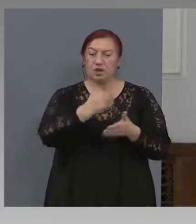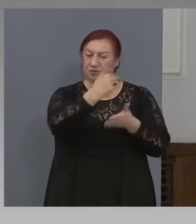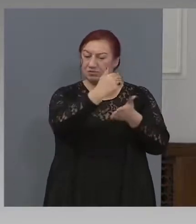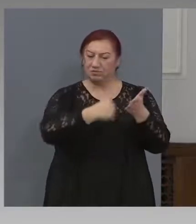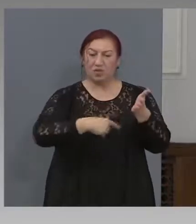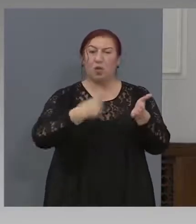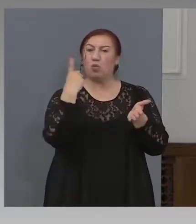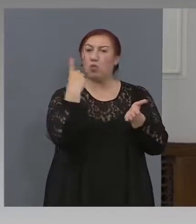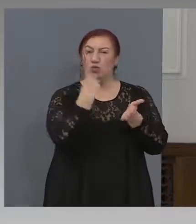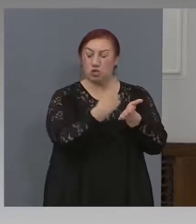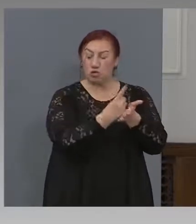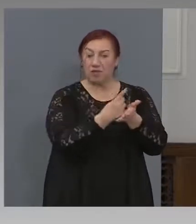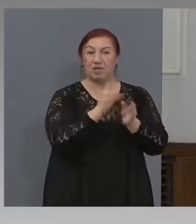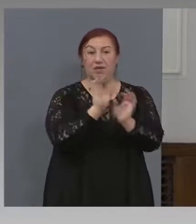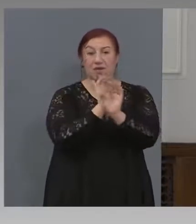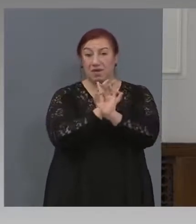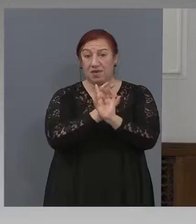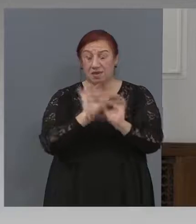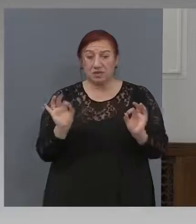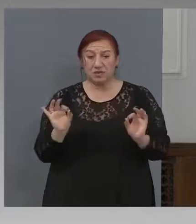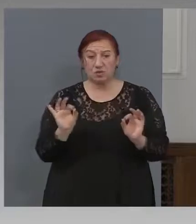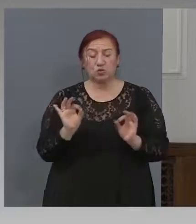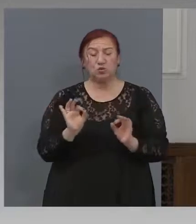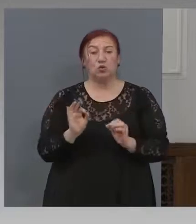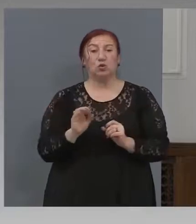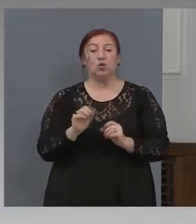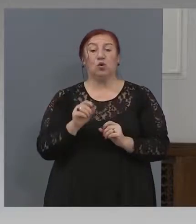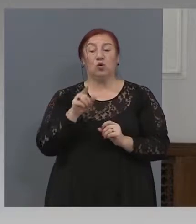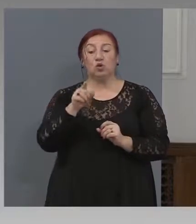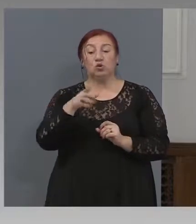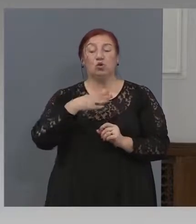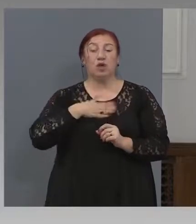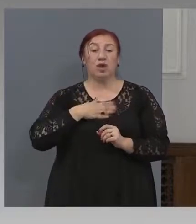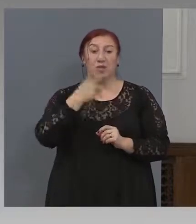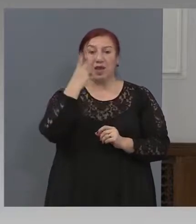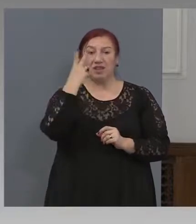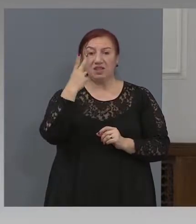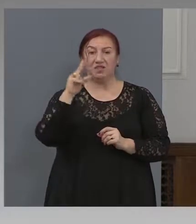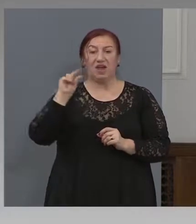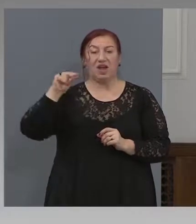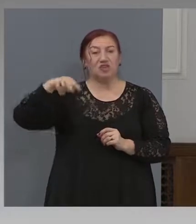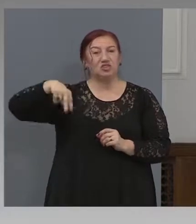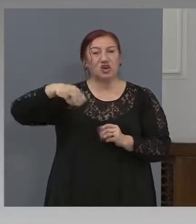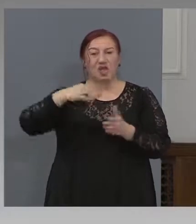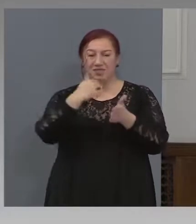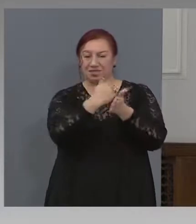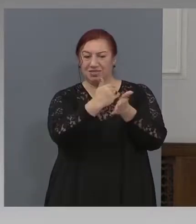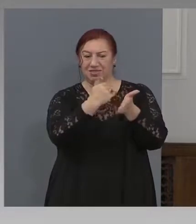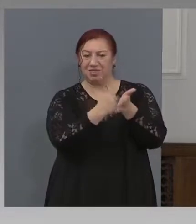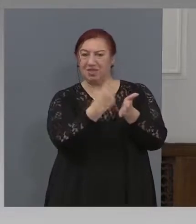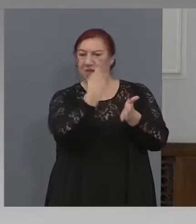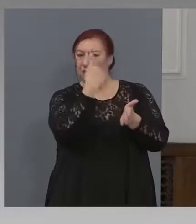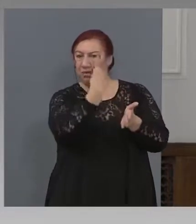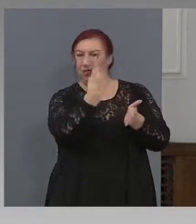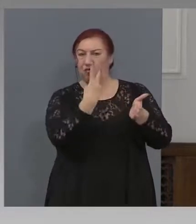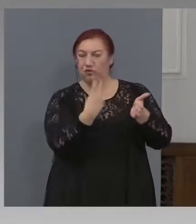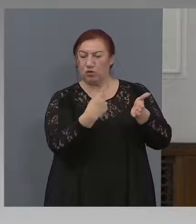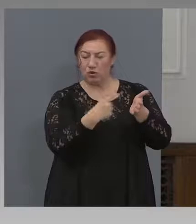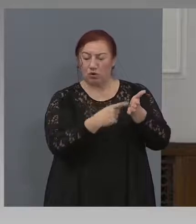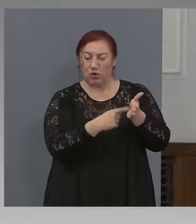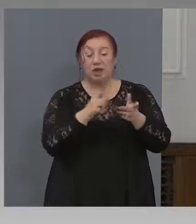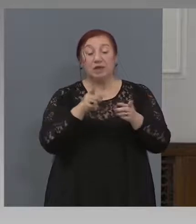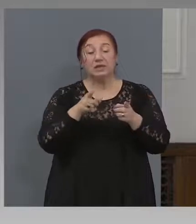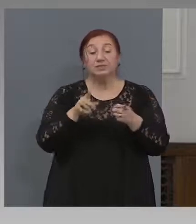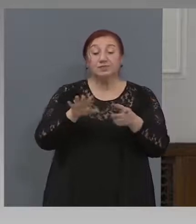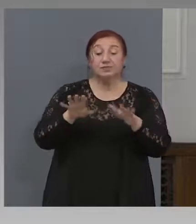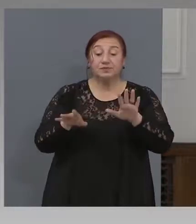Постановлението е ясно, то е в два члена, според ситуацията и как тя се